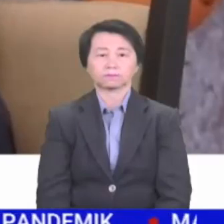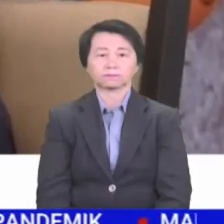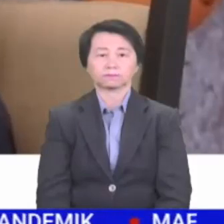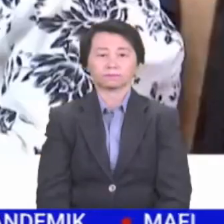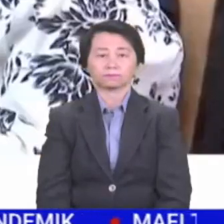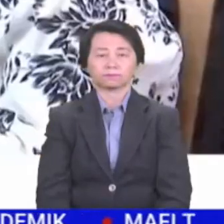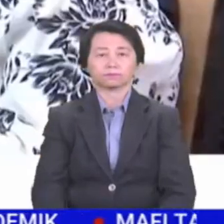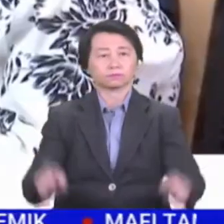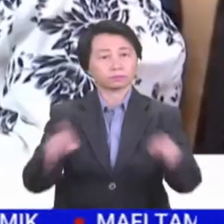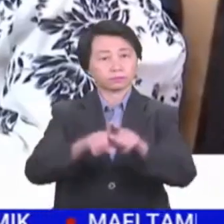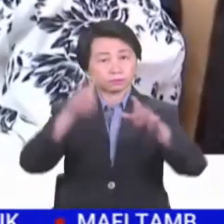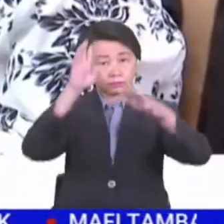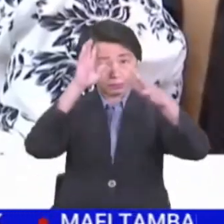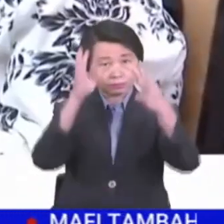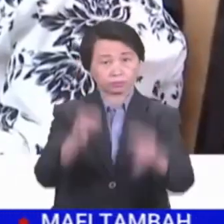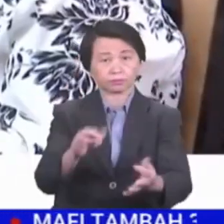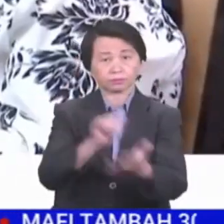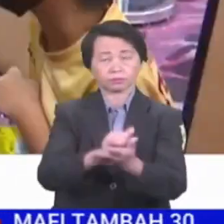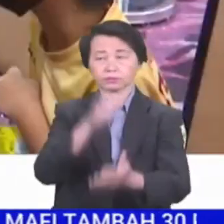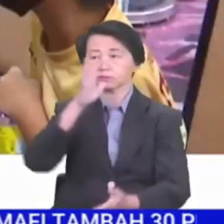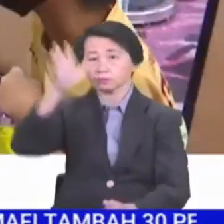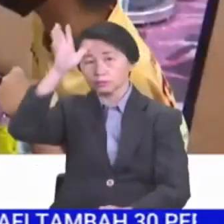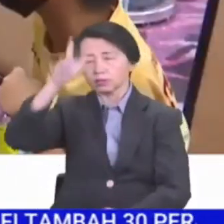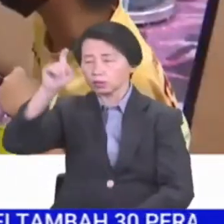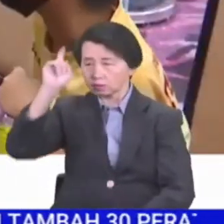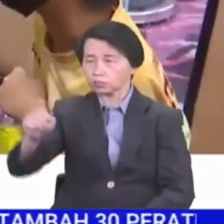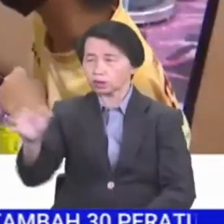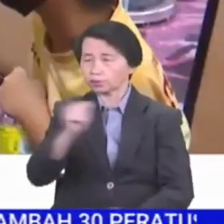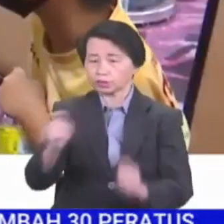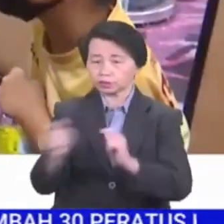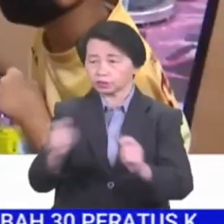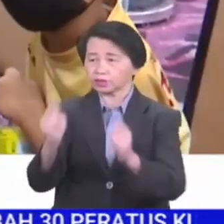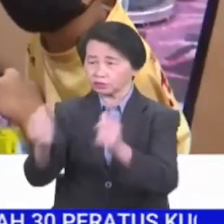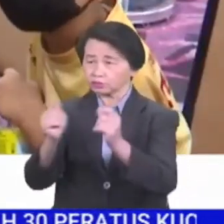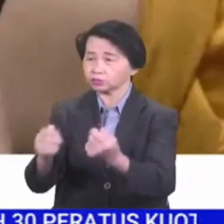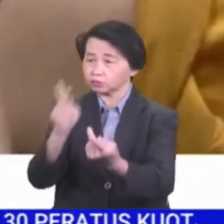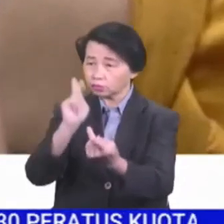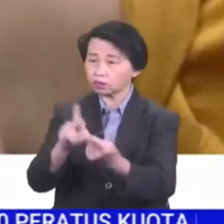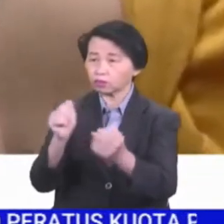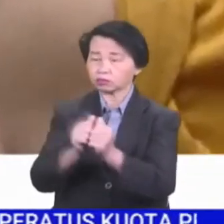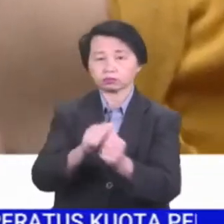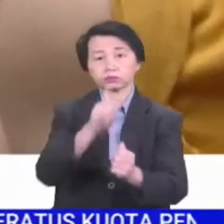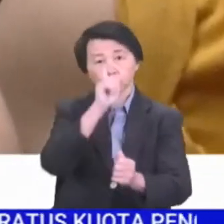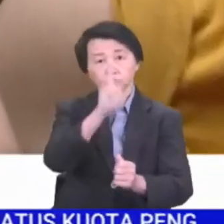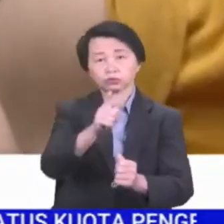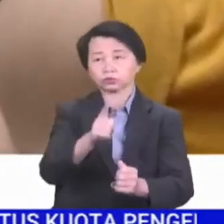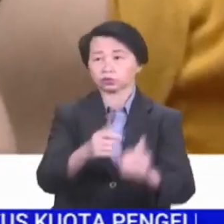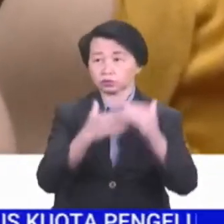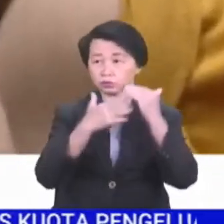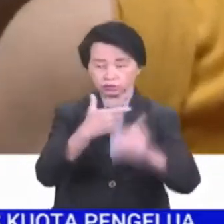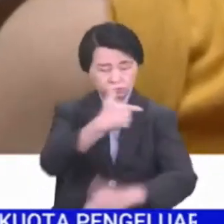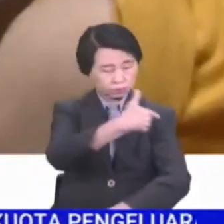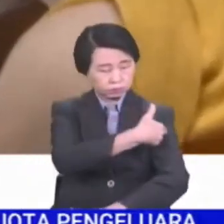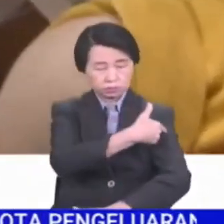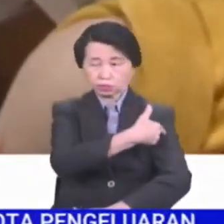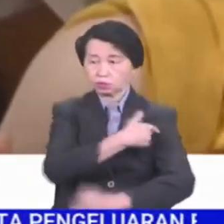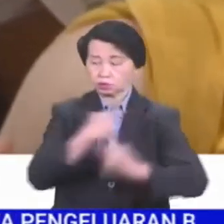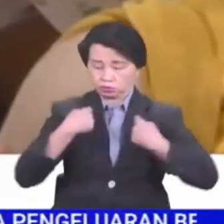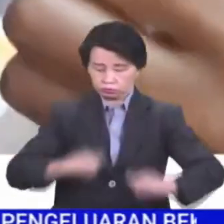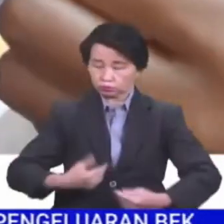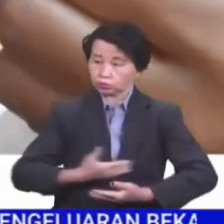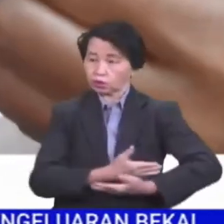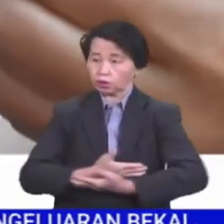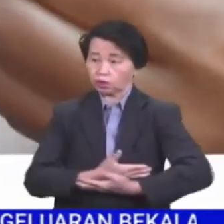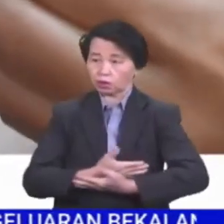Selaras dengan keputusan tersebut, ibu bapa perlu mengambil tindakan yang rasional dalam memastikan tahap imunisasi tubuh anak-anak